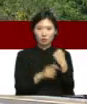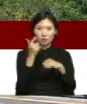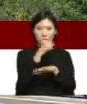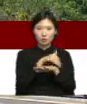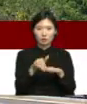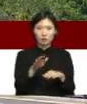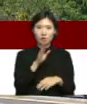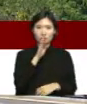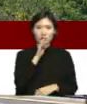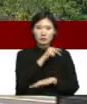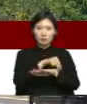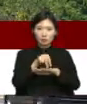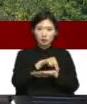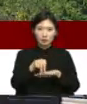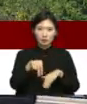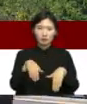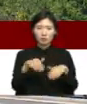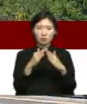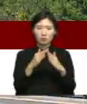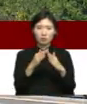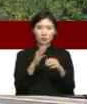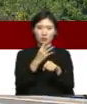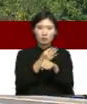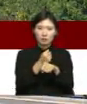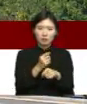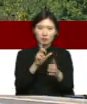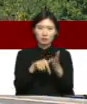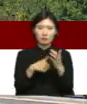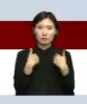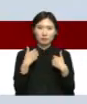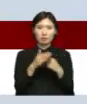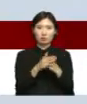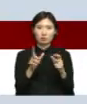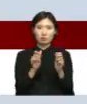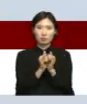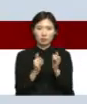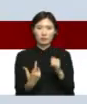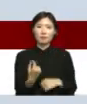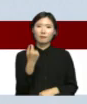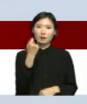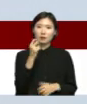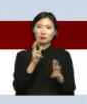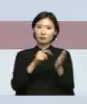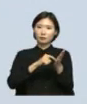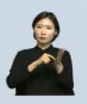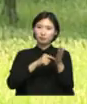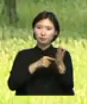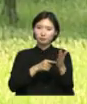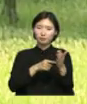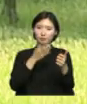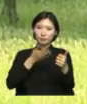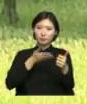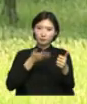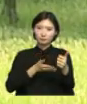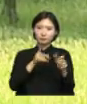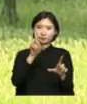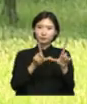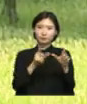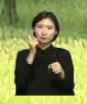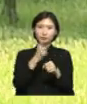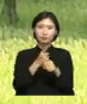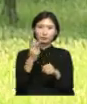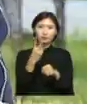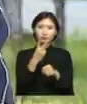실시설계를 짜는데 만 수면에 시간이 걸리는 만큼 주민들은 조속한 사업 추진을 촉구하는 모습입니다 의미